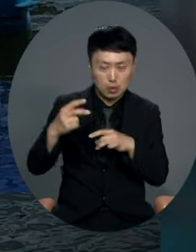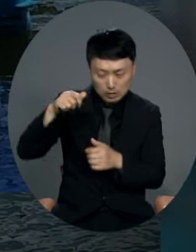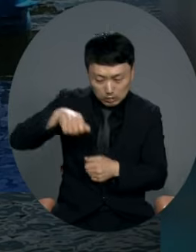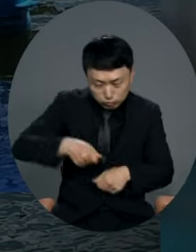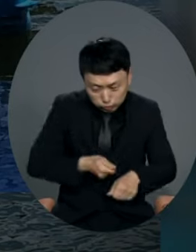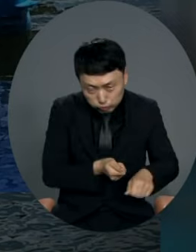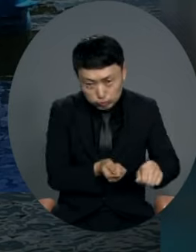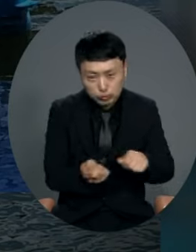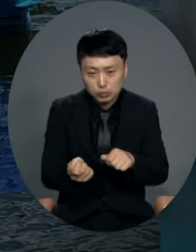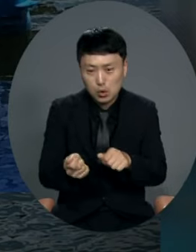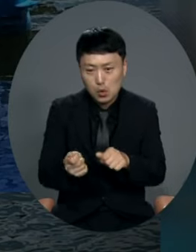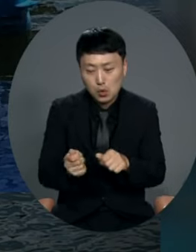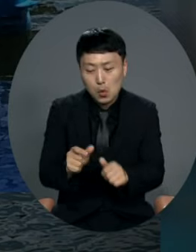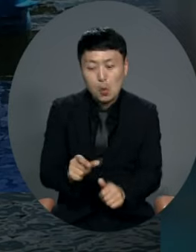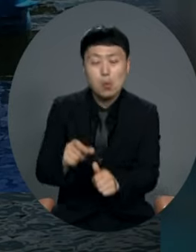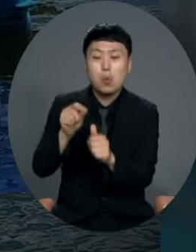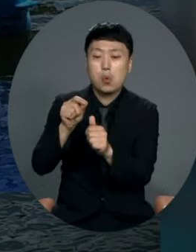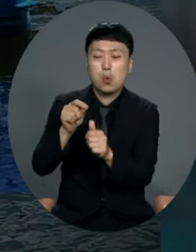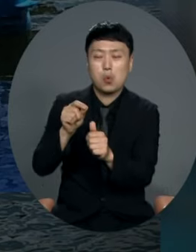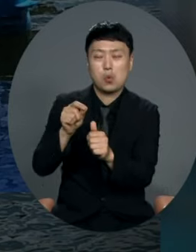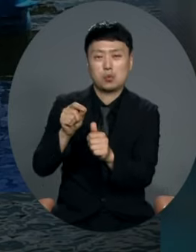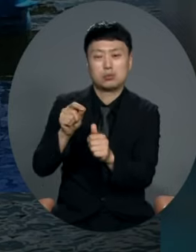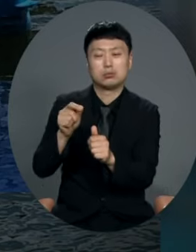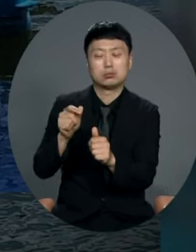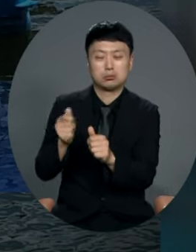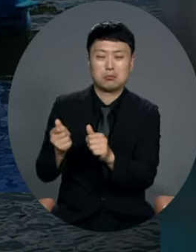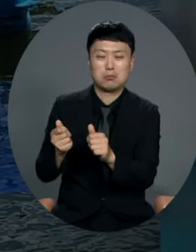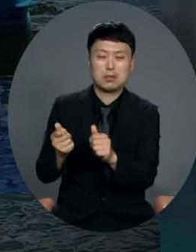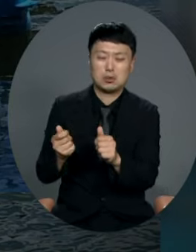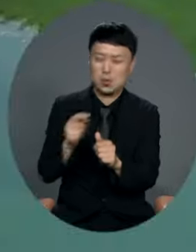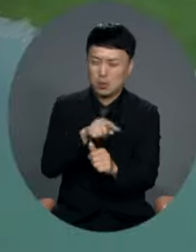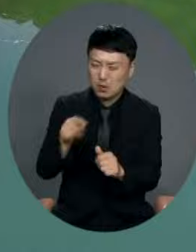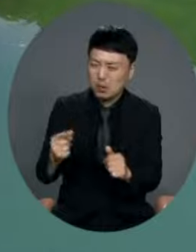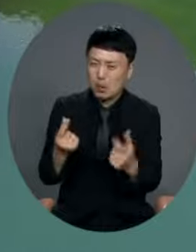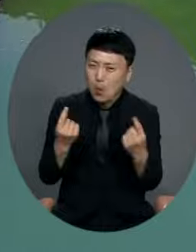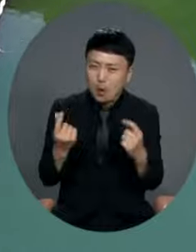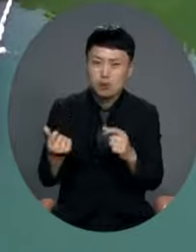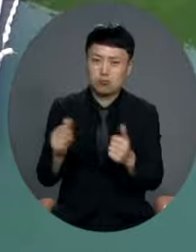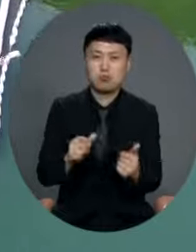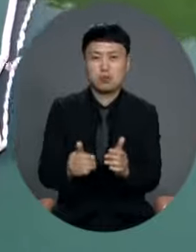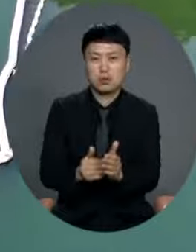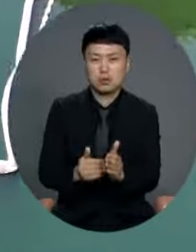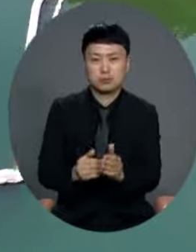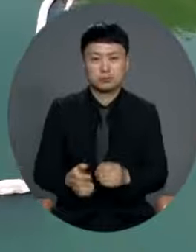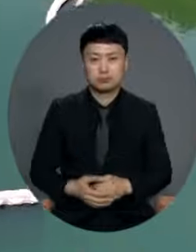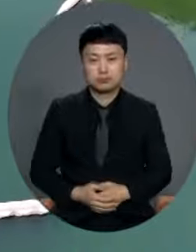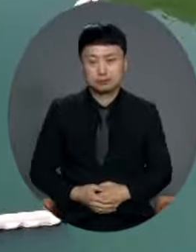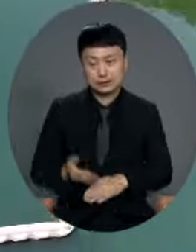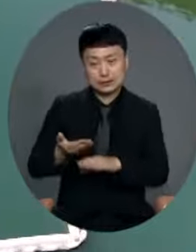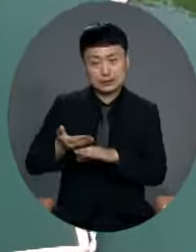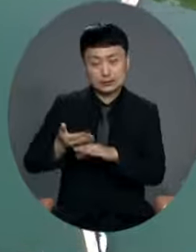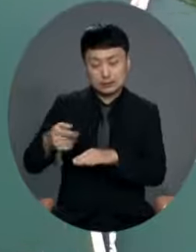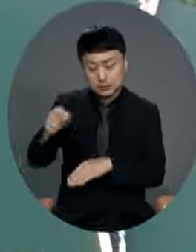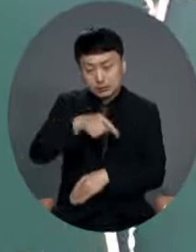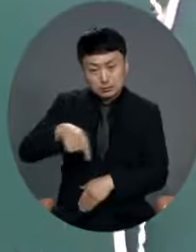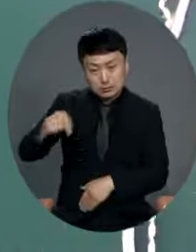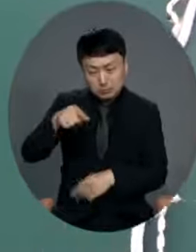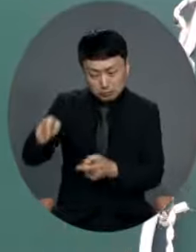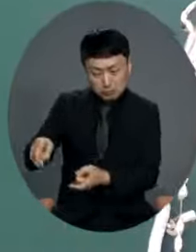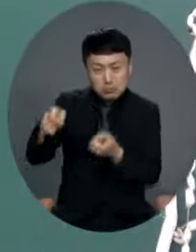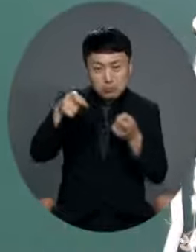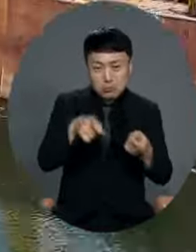들어가가지고 구조 같이 하려고 했는데 그분까지 중이신 거고요 물 밖에 있던 다른 현장 작업자들이